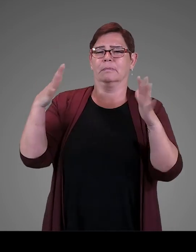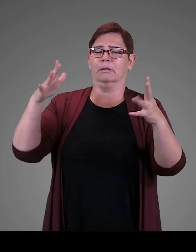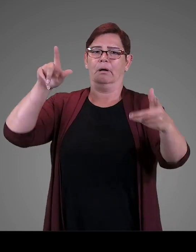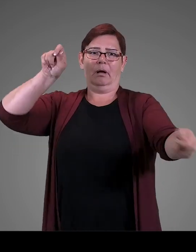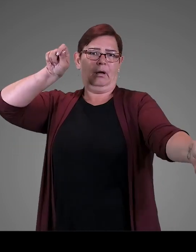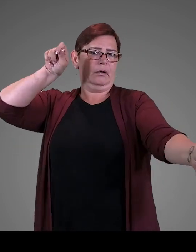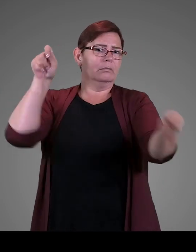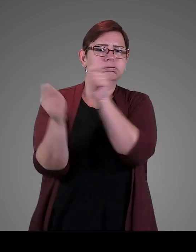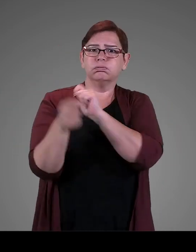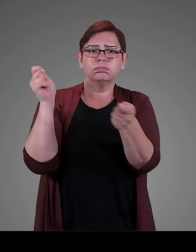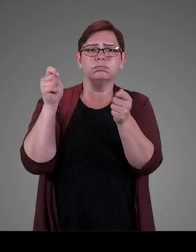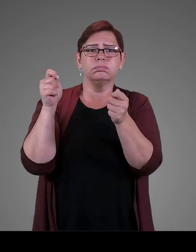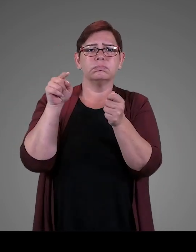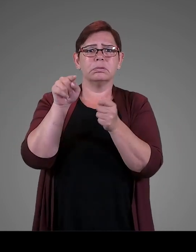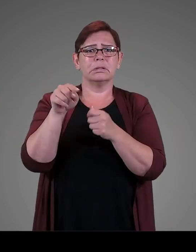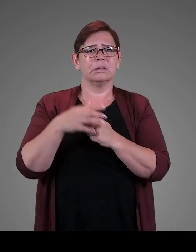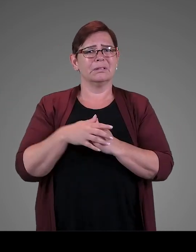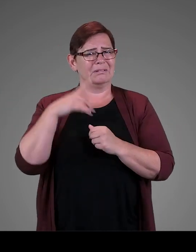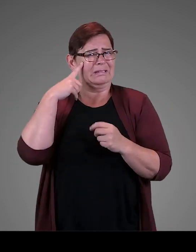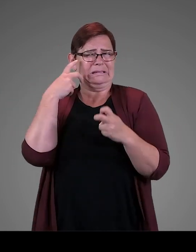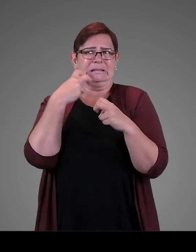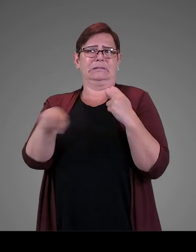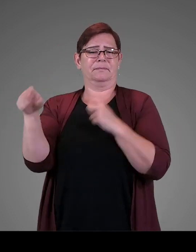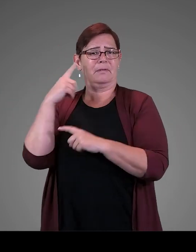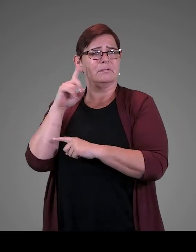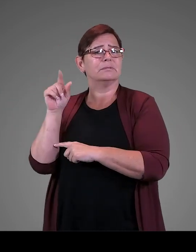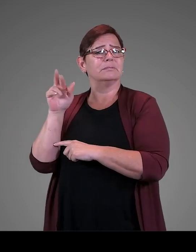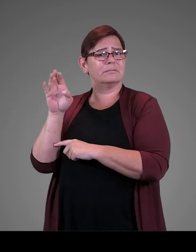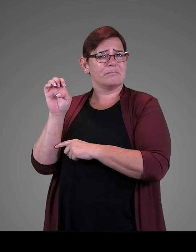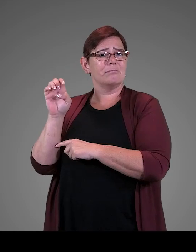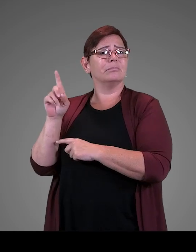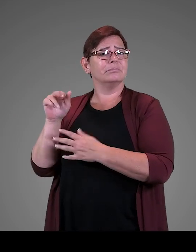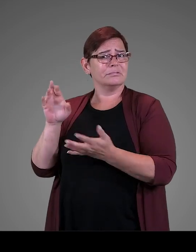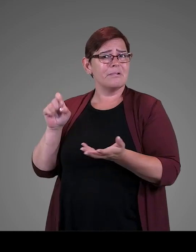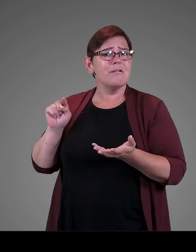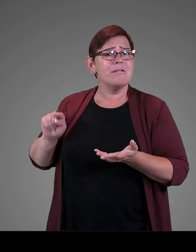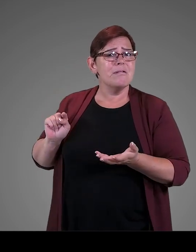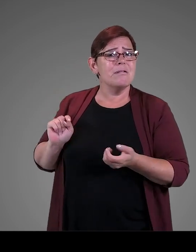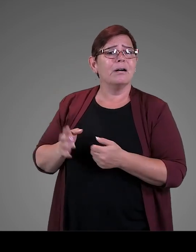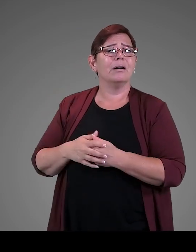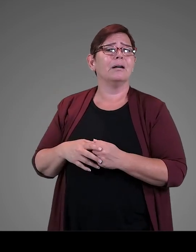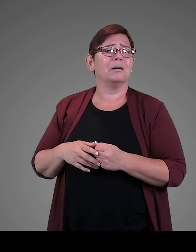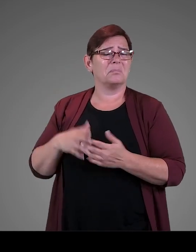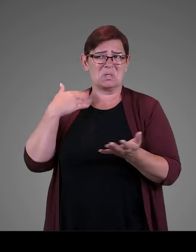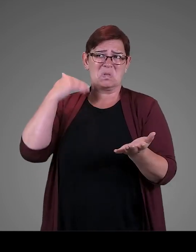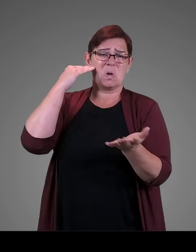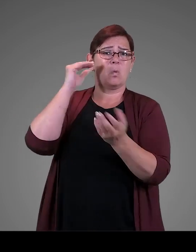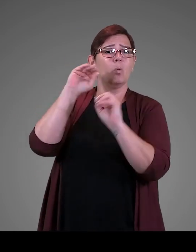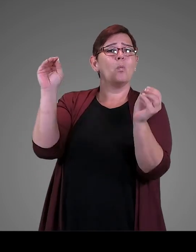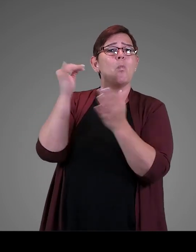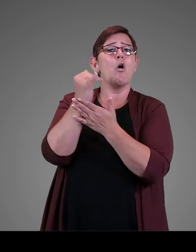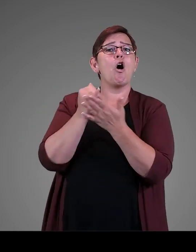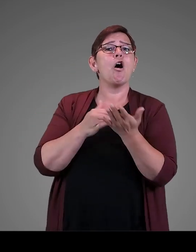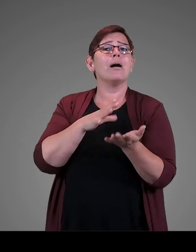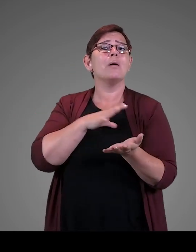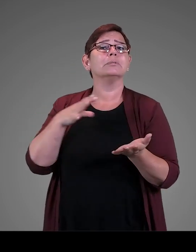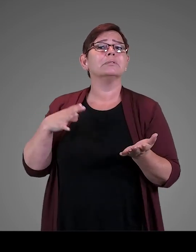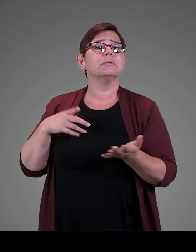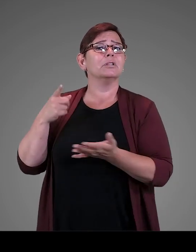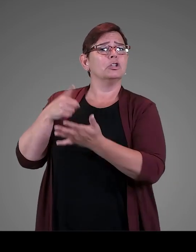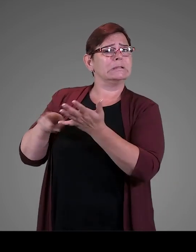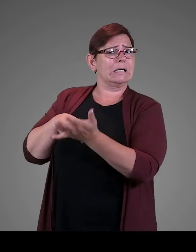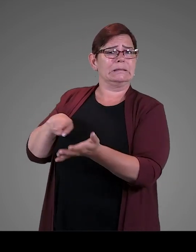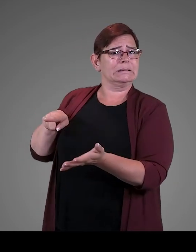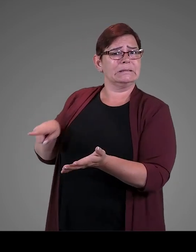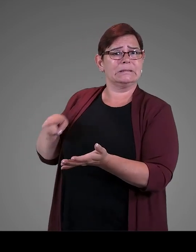grand changement? Puis je dis, Dardar, et je pense que ça a été difficile, certes, pour Dardar, mais il y a, à ma connaissance, mais bon, je n'ai